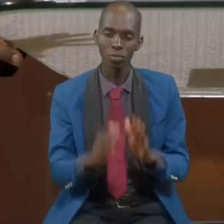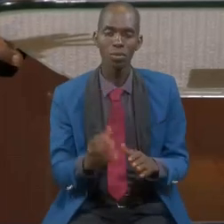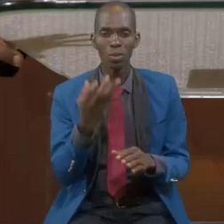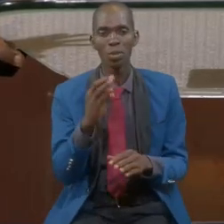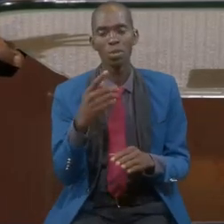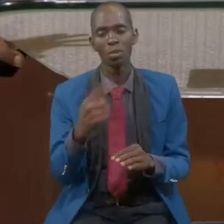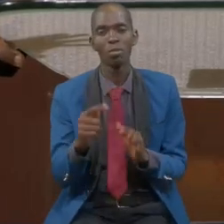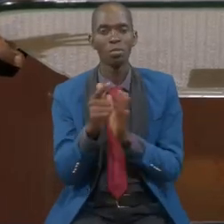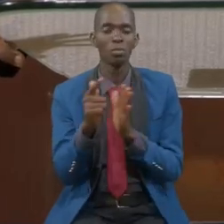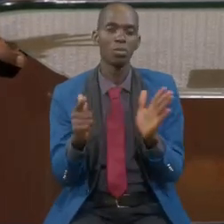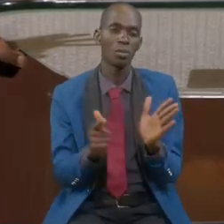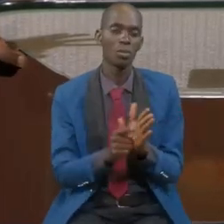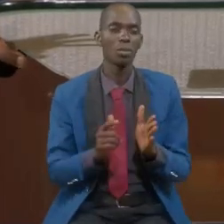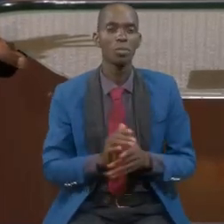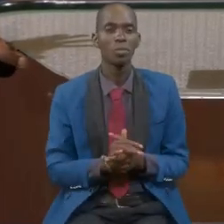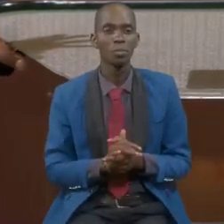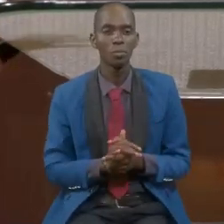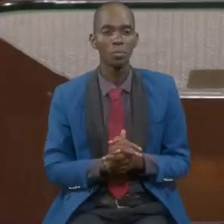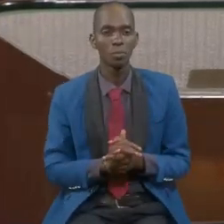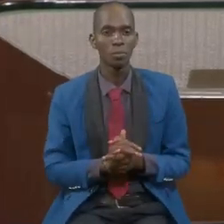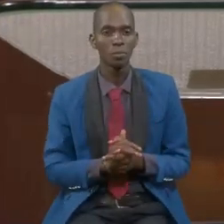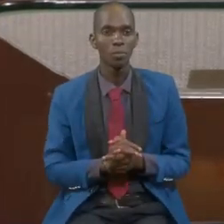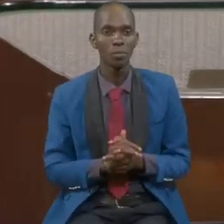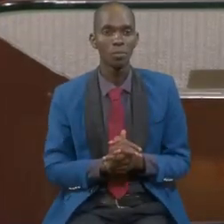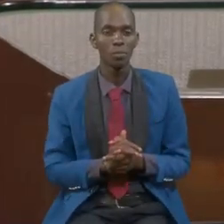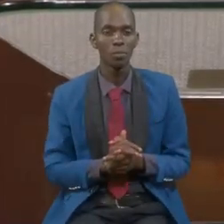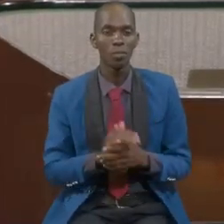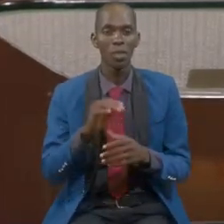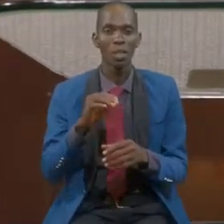tu deviens transgresseur de la loi.